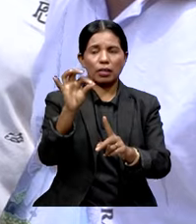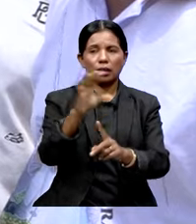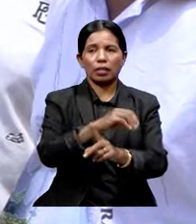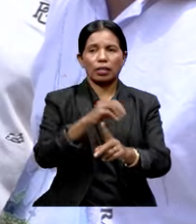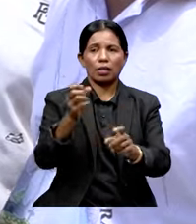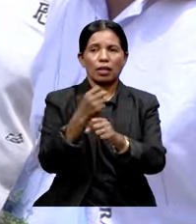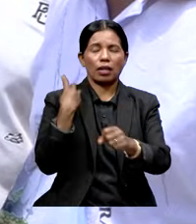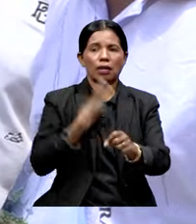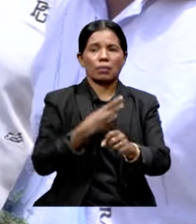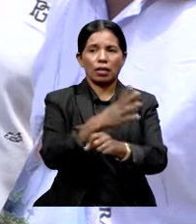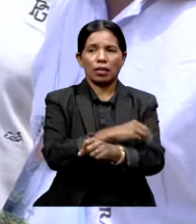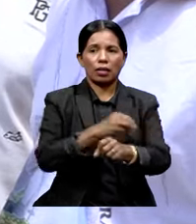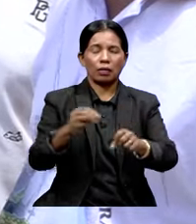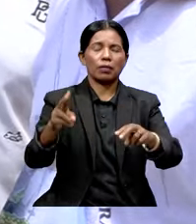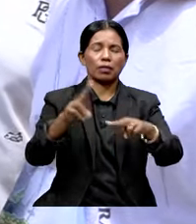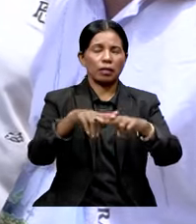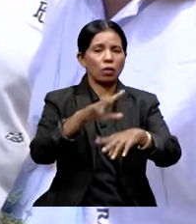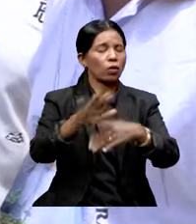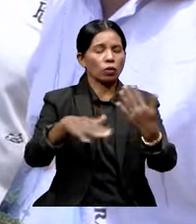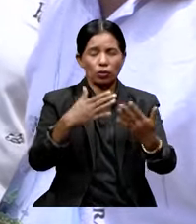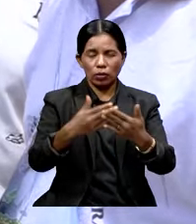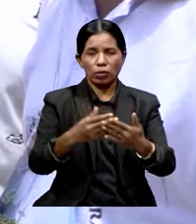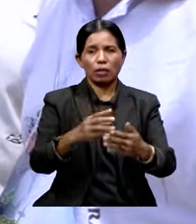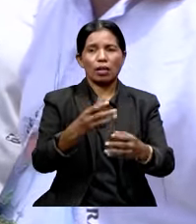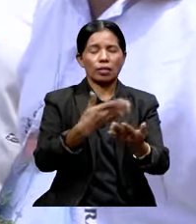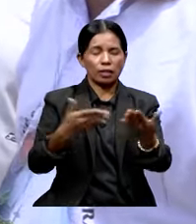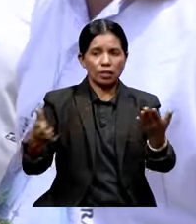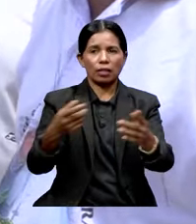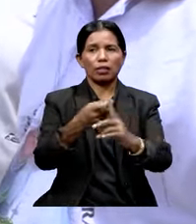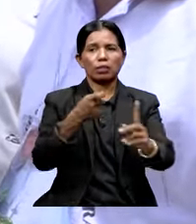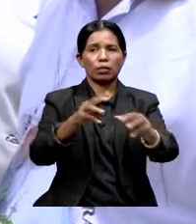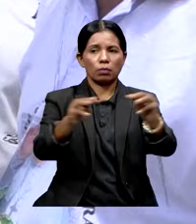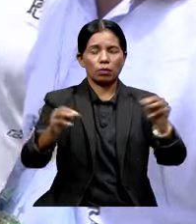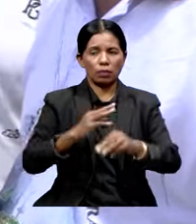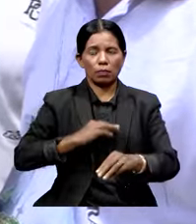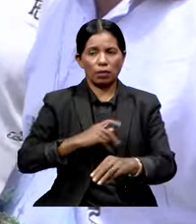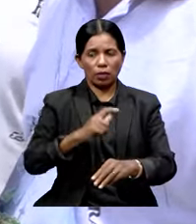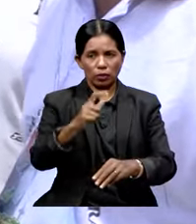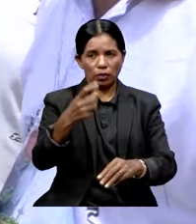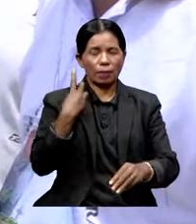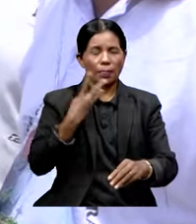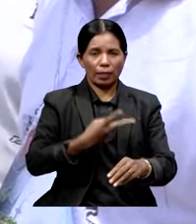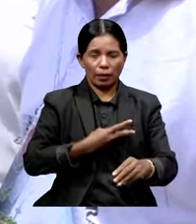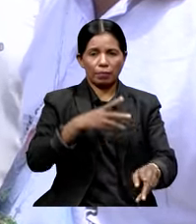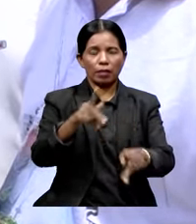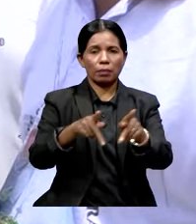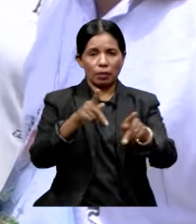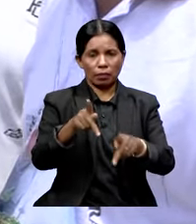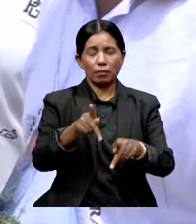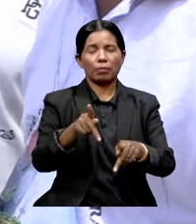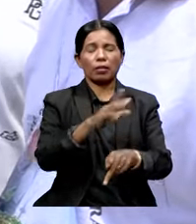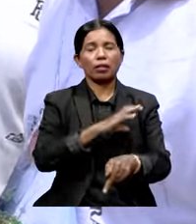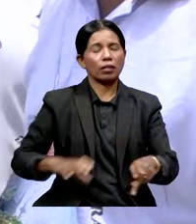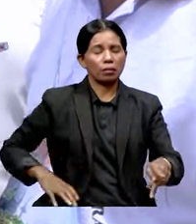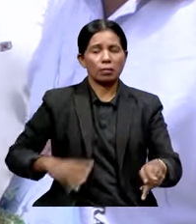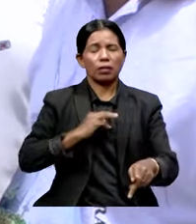sirane, amnia masing, amnia ni alafati buat tebek produktu lokal husi munisipi Manatutu niang. Ami sarani Manatutu